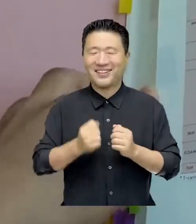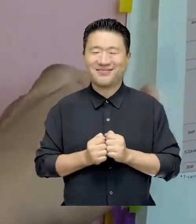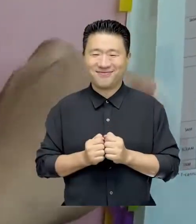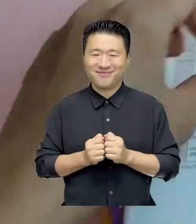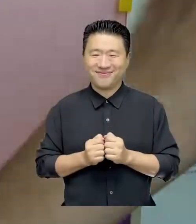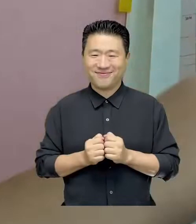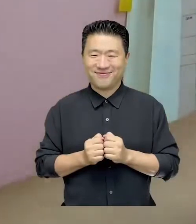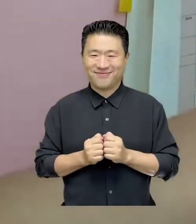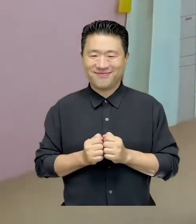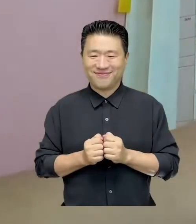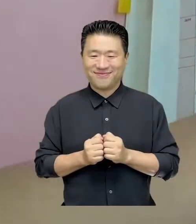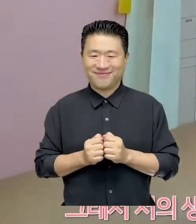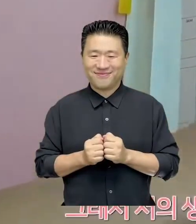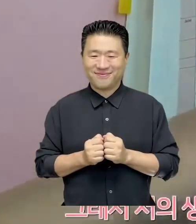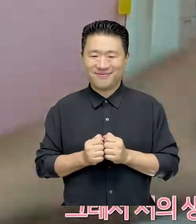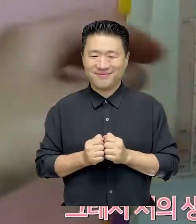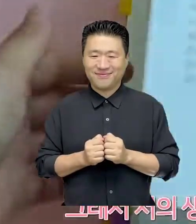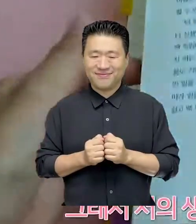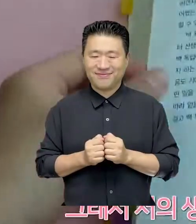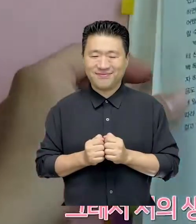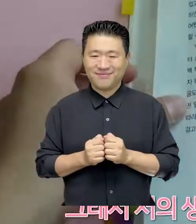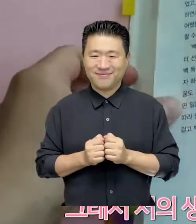수 있도록 했었습니다.